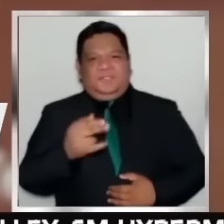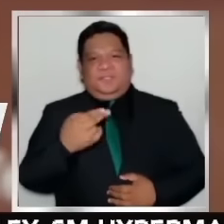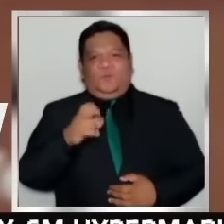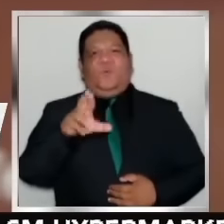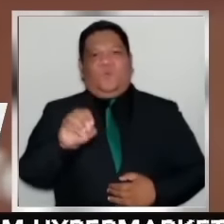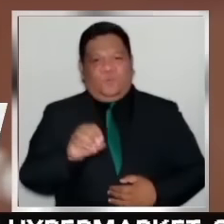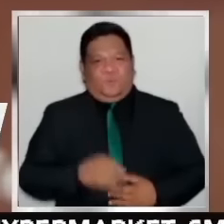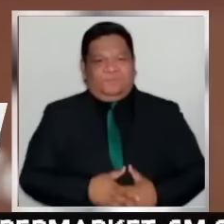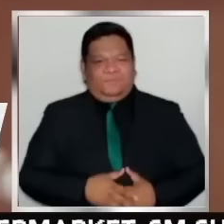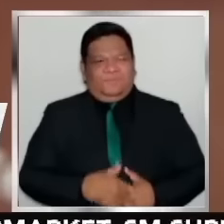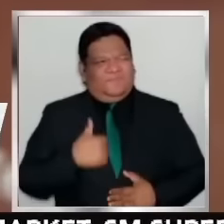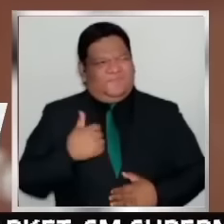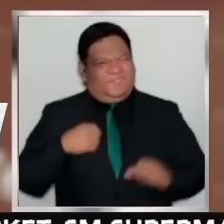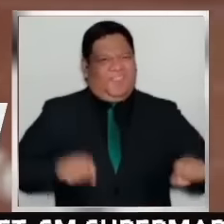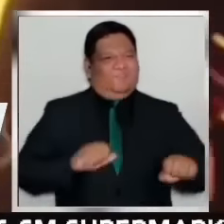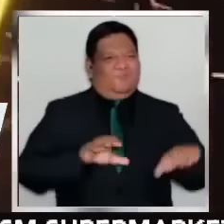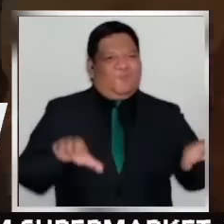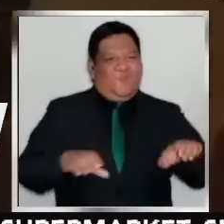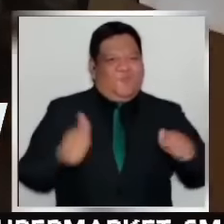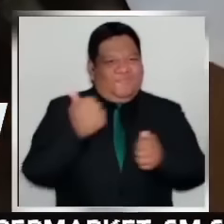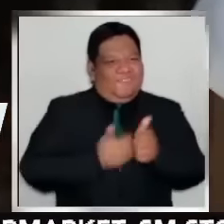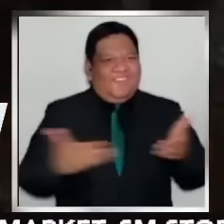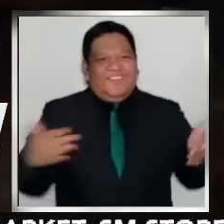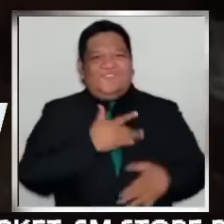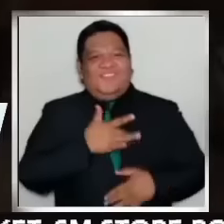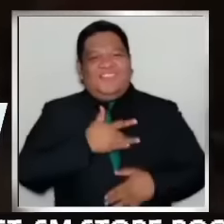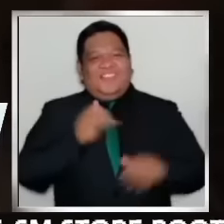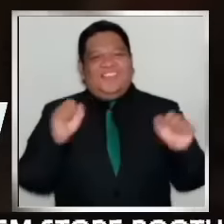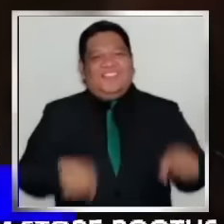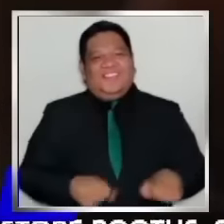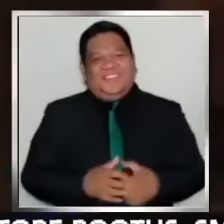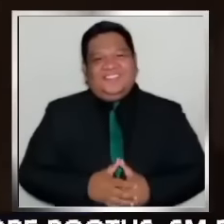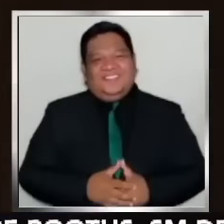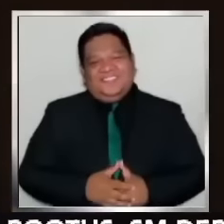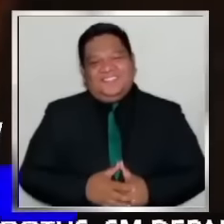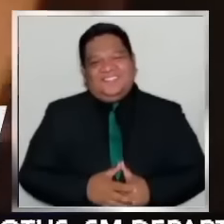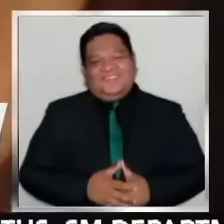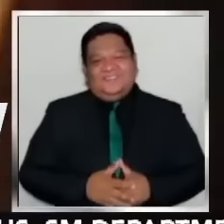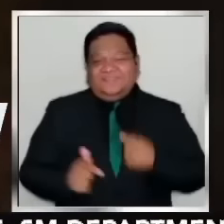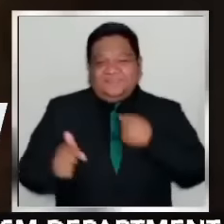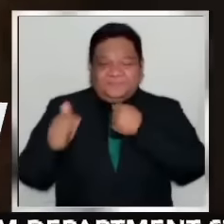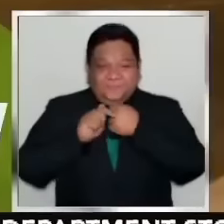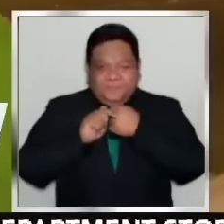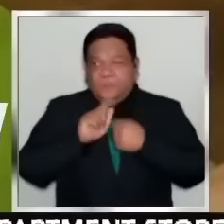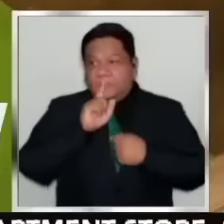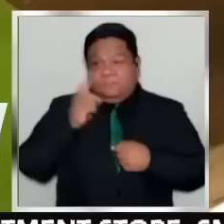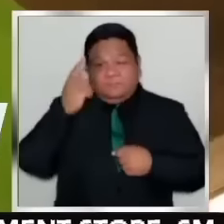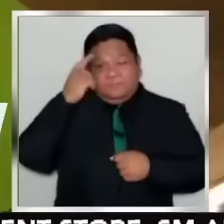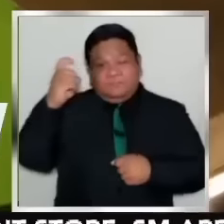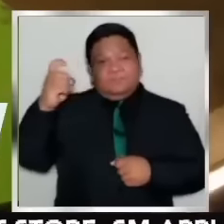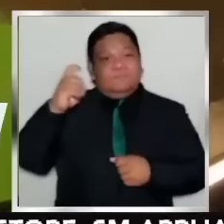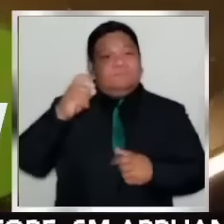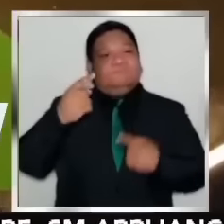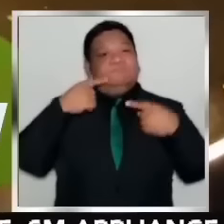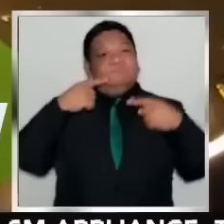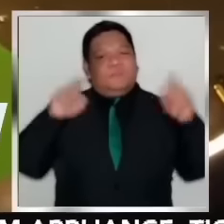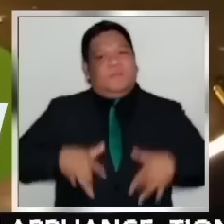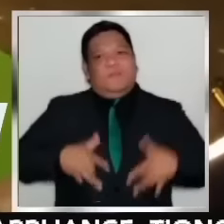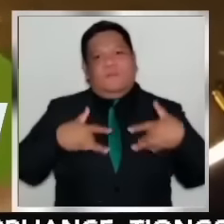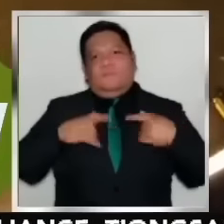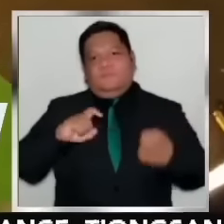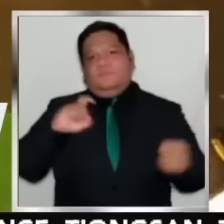gawin. Talaga? Feeling ko kaya ko lahat. Dream come true at life-changing ang pagkakasali niya sa